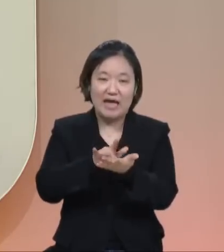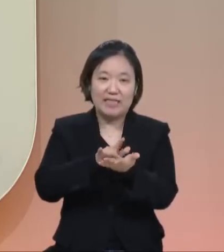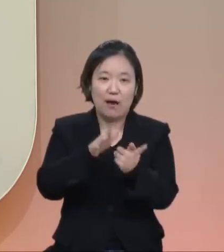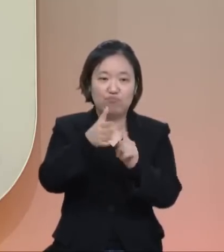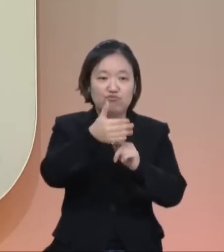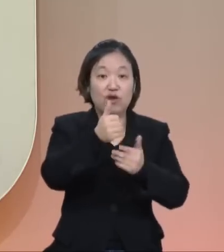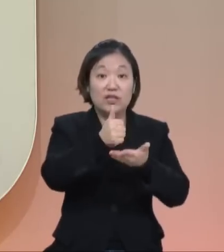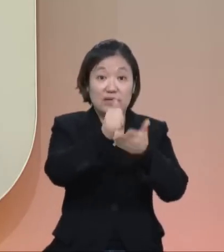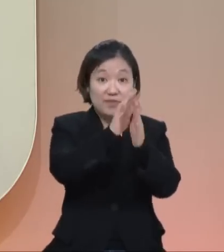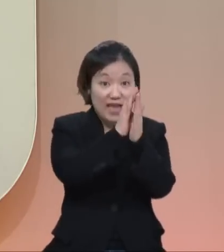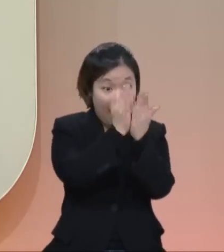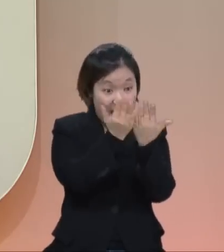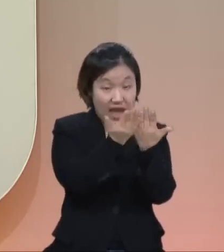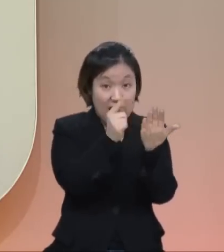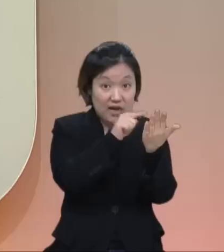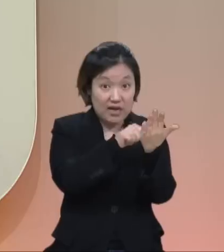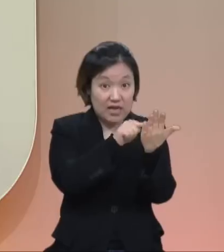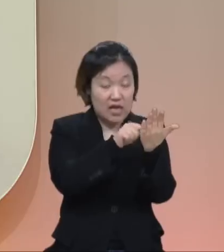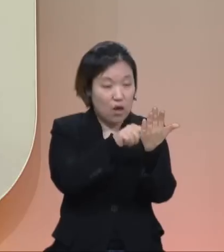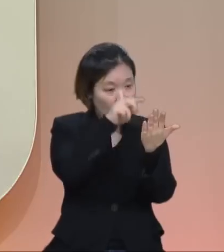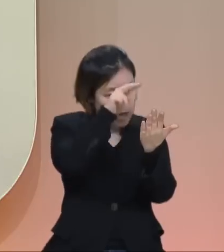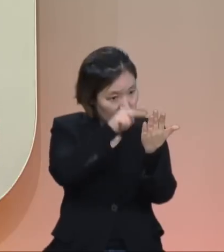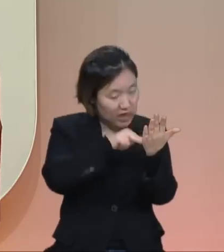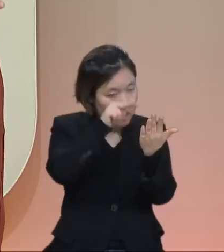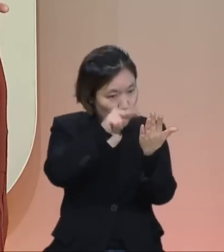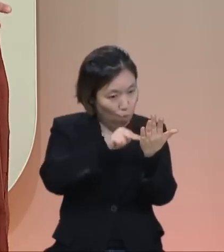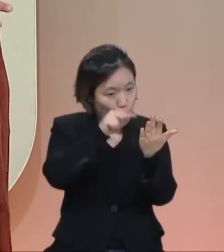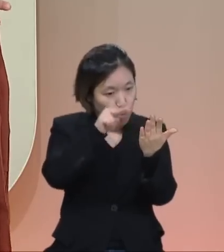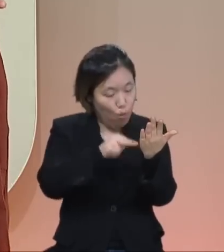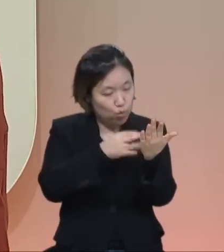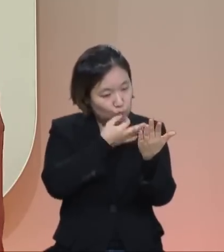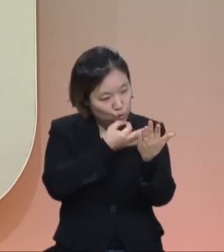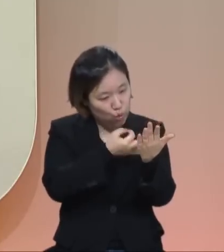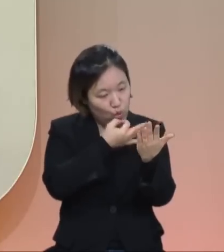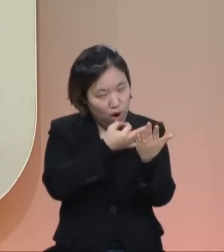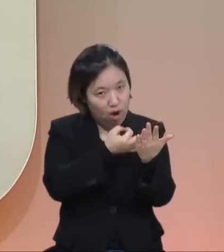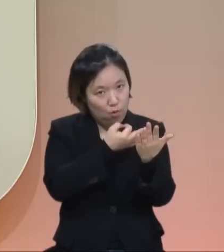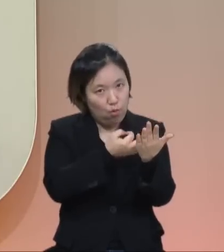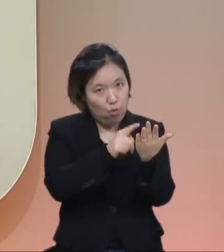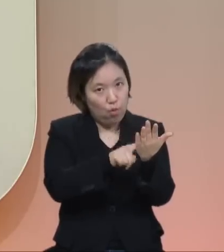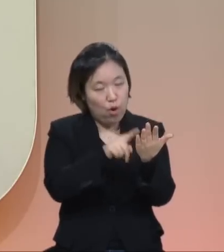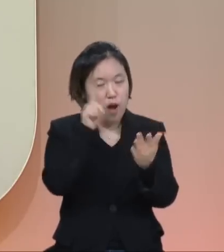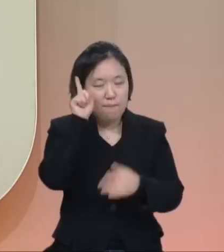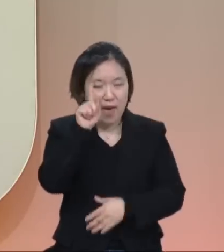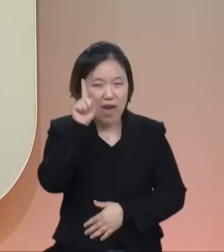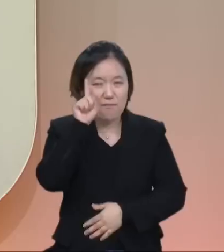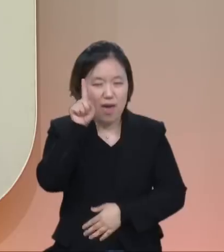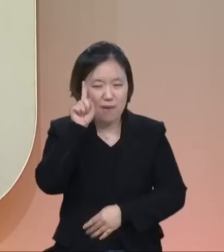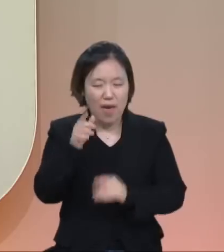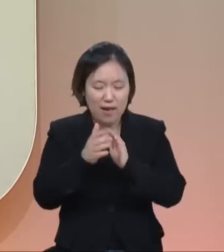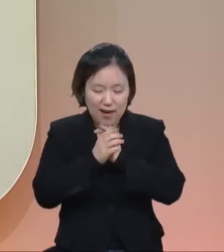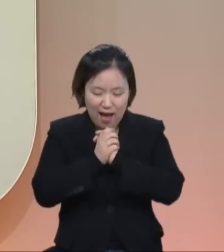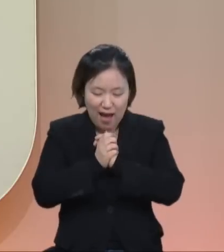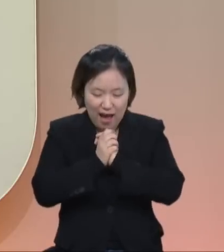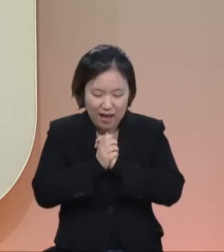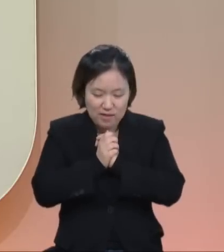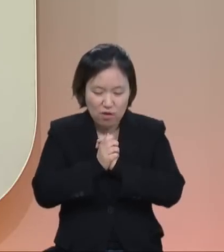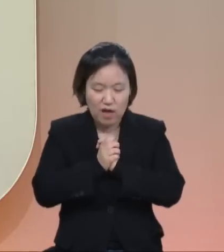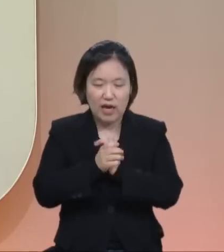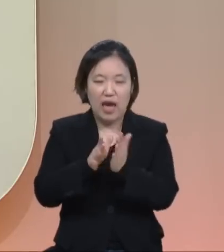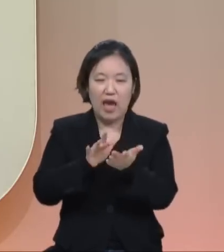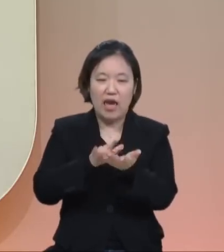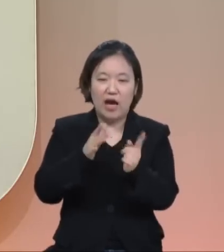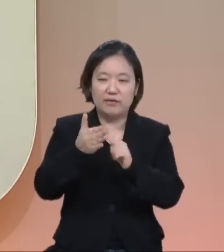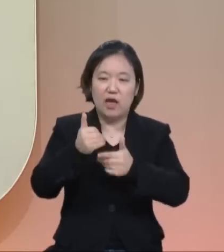본원경이라고 하죠 약사경 매일매일 약사경을 읽으시고 매일매일 간절하게 염불하셨대요